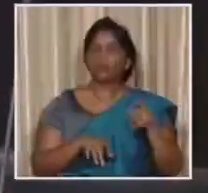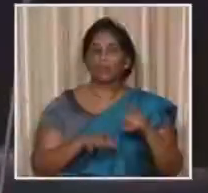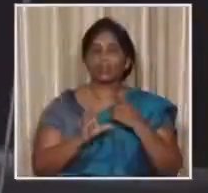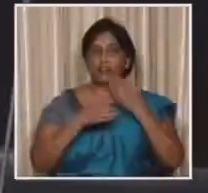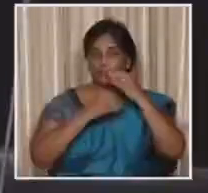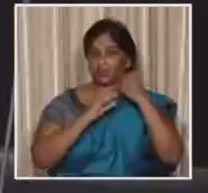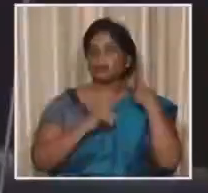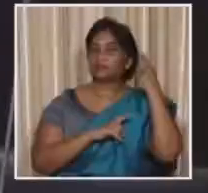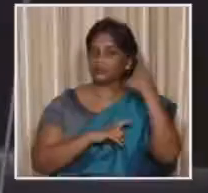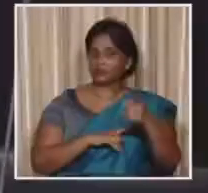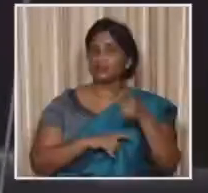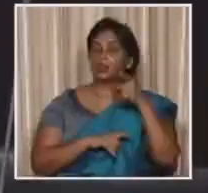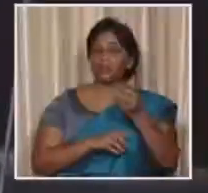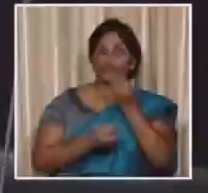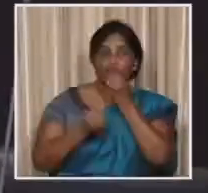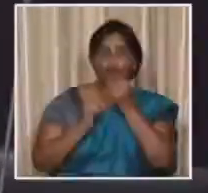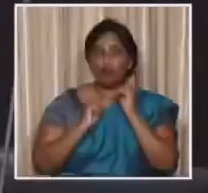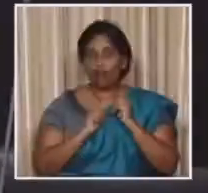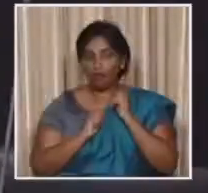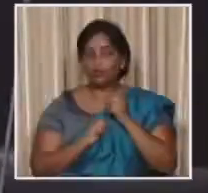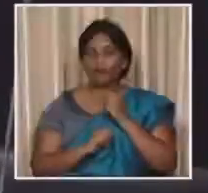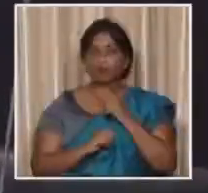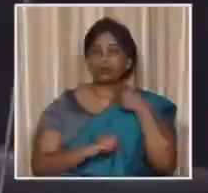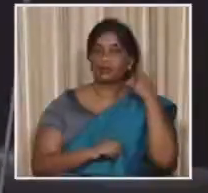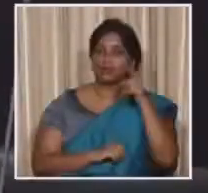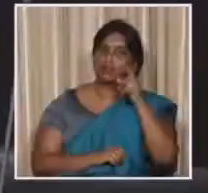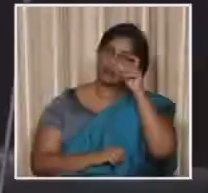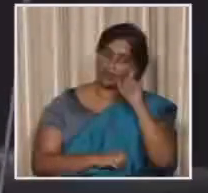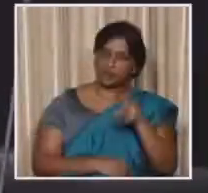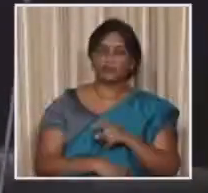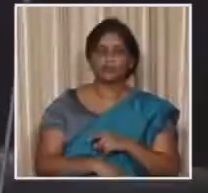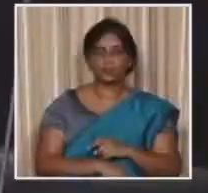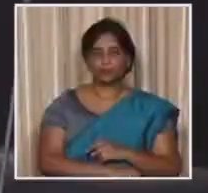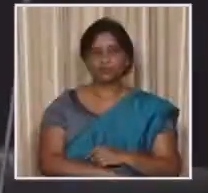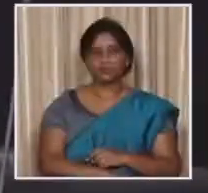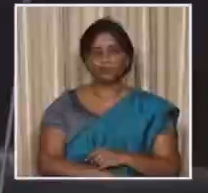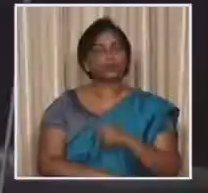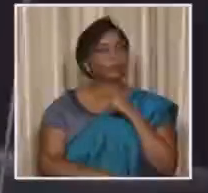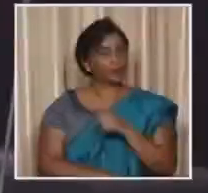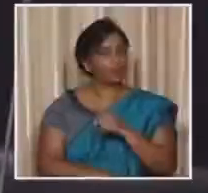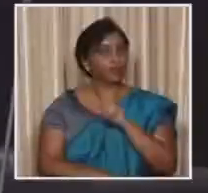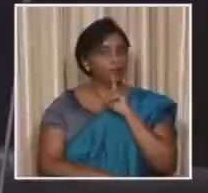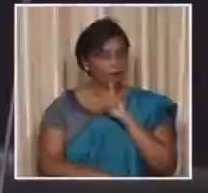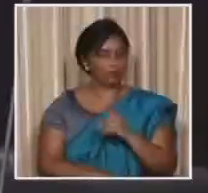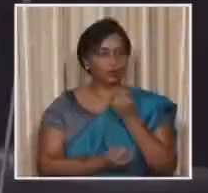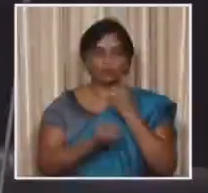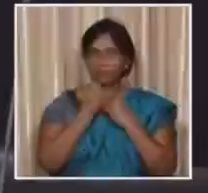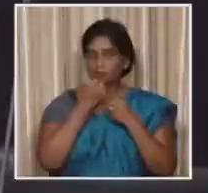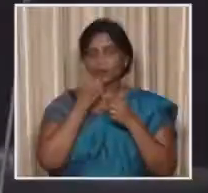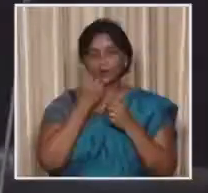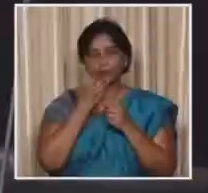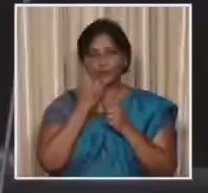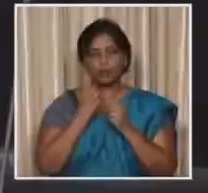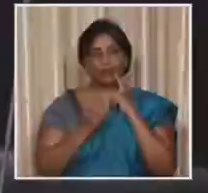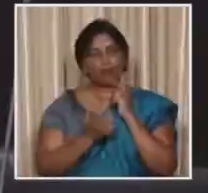pit walte anawa, om kana bodha vidya, giye belawat balano. එතකොට වුන් කැම බීම ගන්නෙ